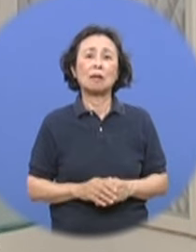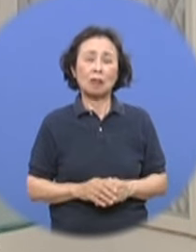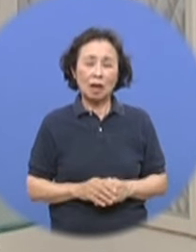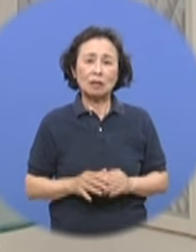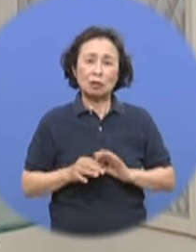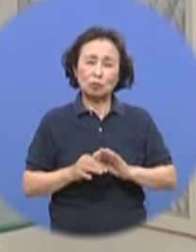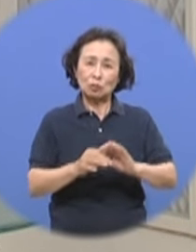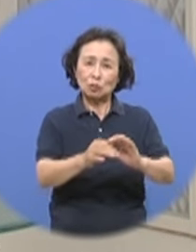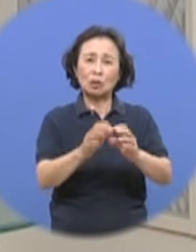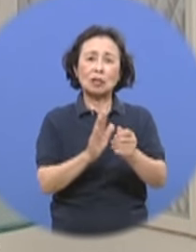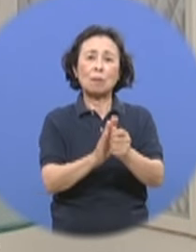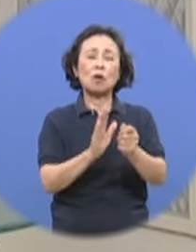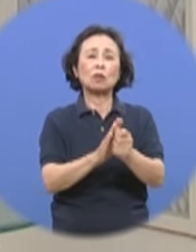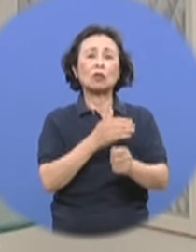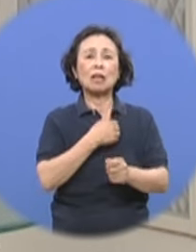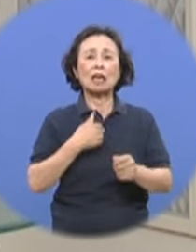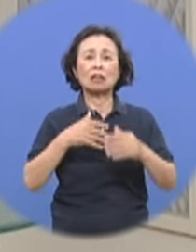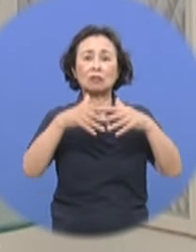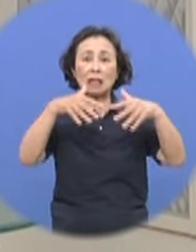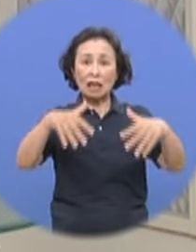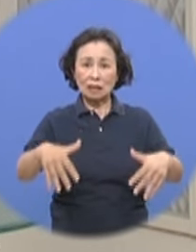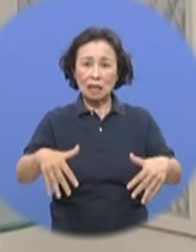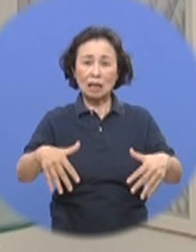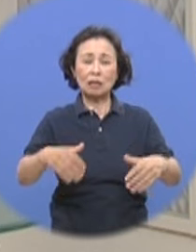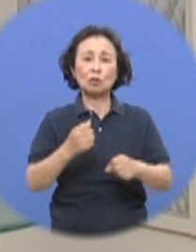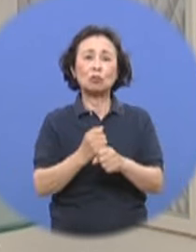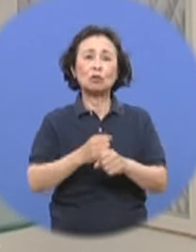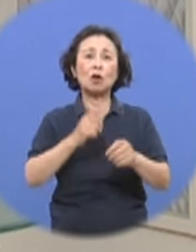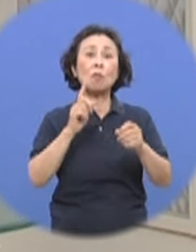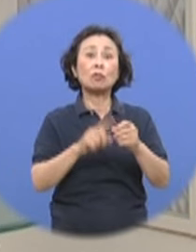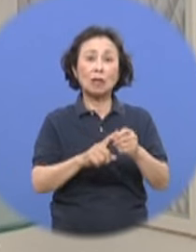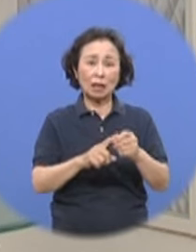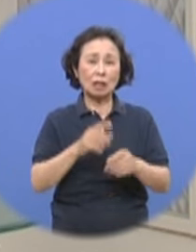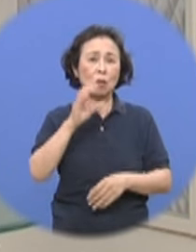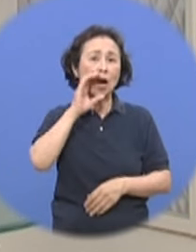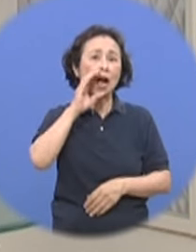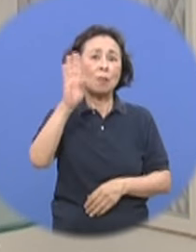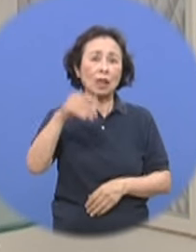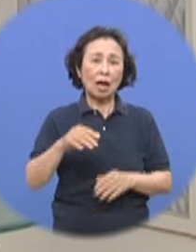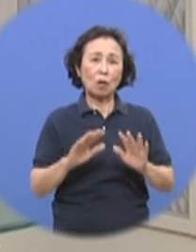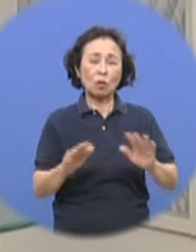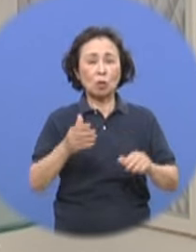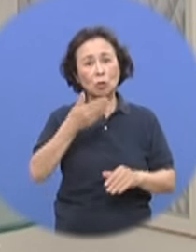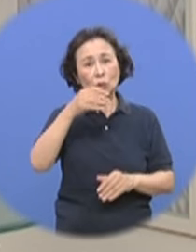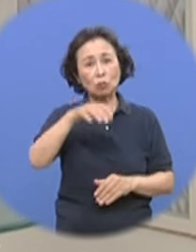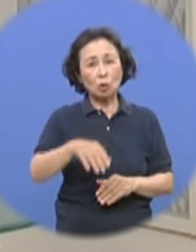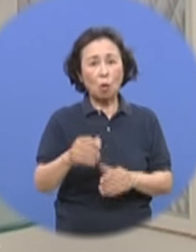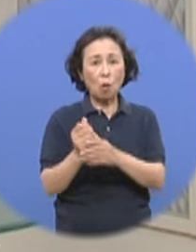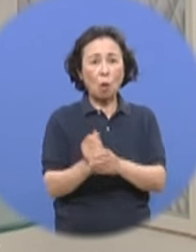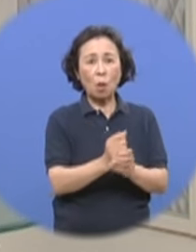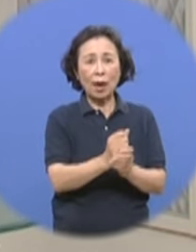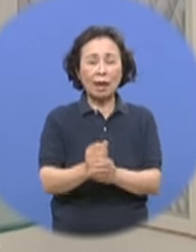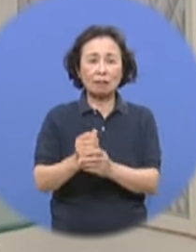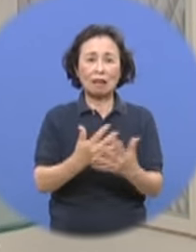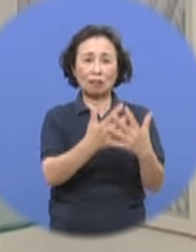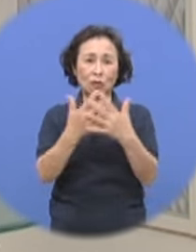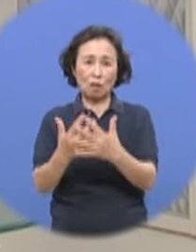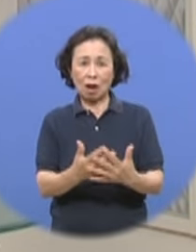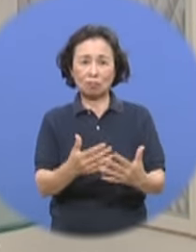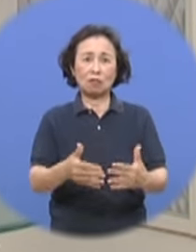続的にサポートする体制づくりを目的に和歌山県子ども食堂応援ネットワークを設立しました